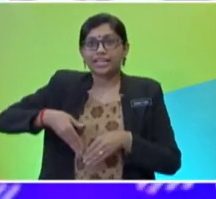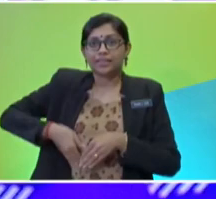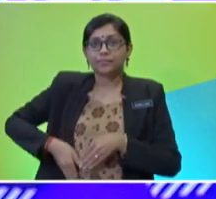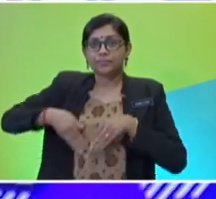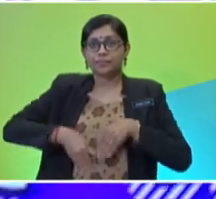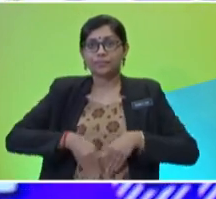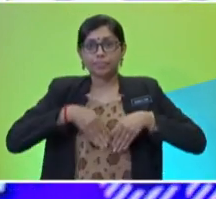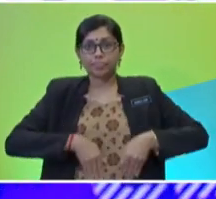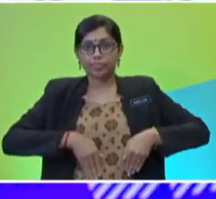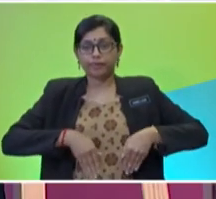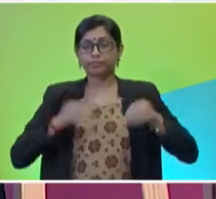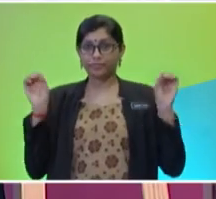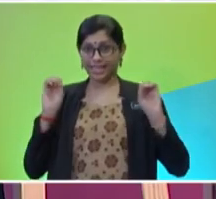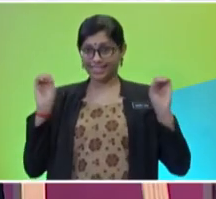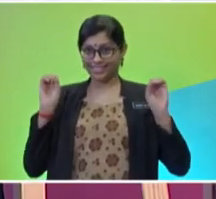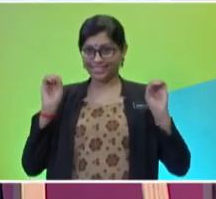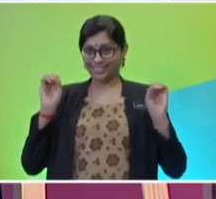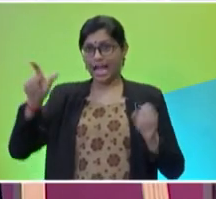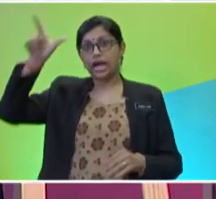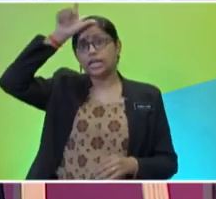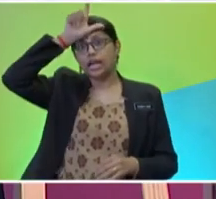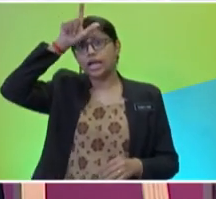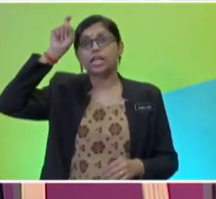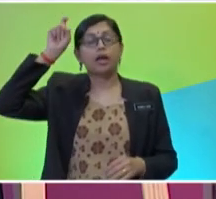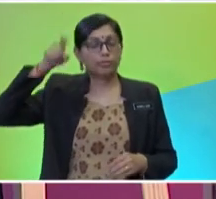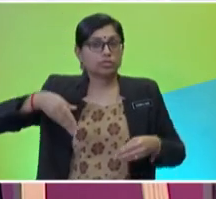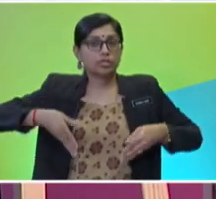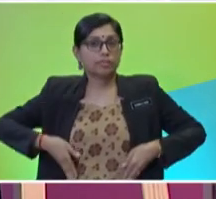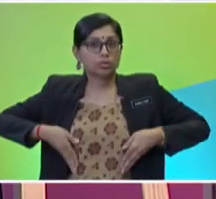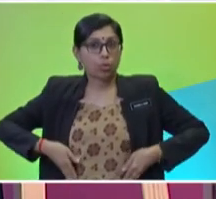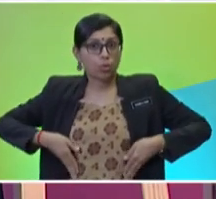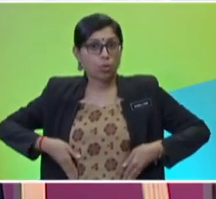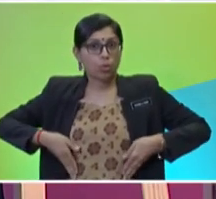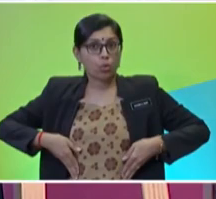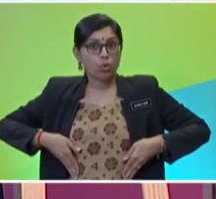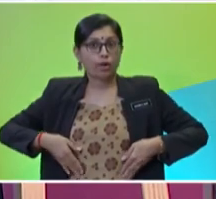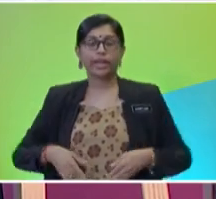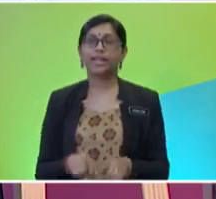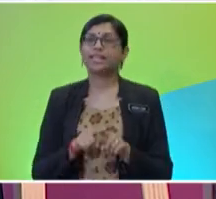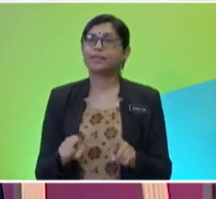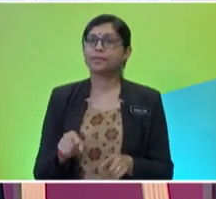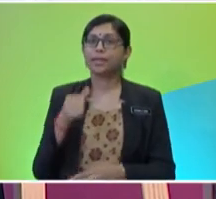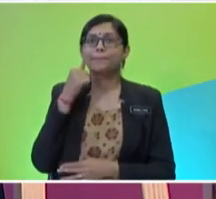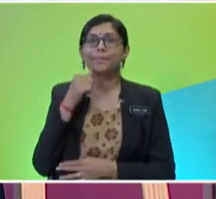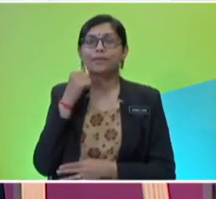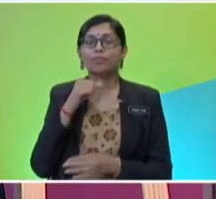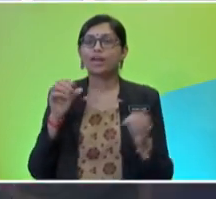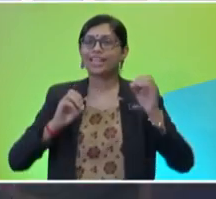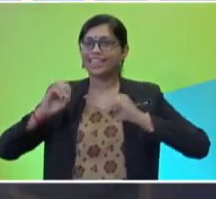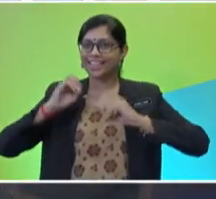Untuk lelaki kita kena berpakaian seragam berpakaian sukan kemas tu mesti masukkan ke